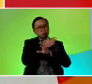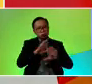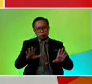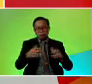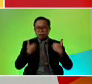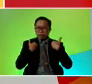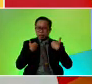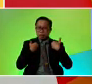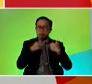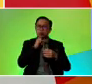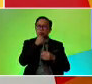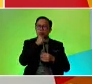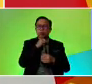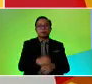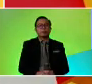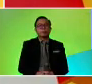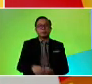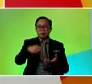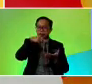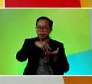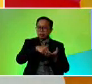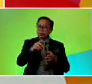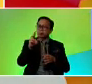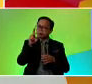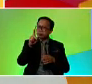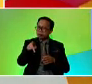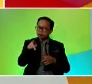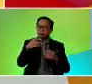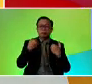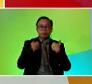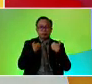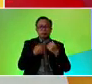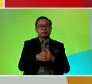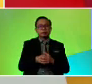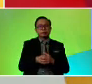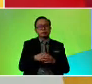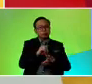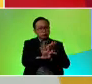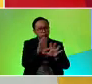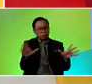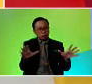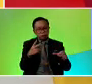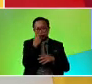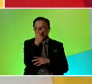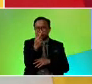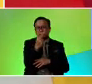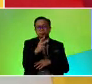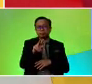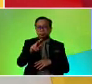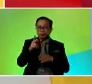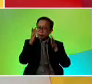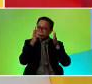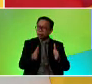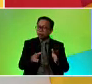limitasi umum Oke dan ini dia memerlukan kepada eee sebaran ya macet kita tembak sini pihak-pihak tertentu